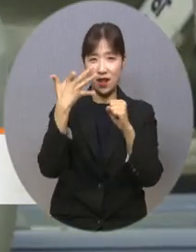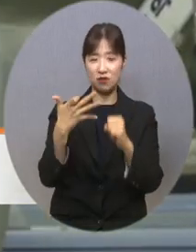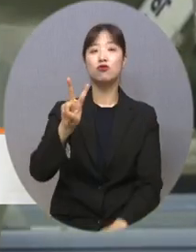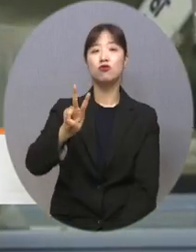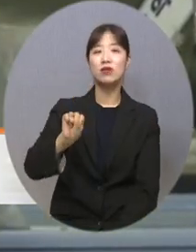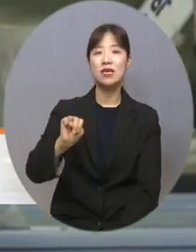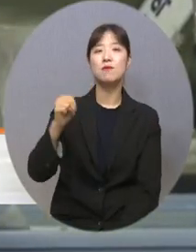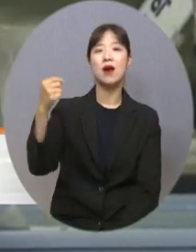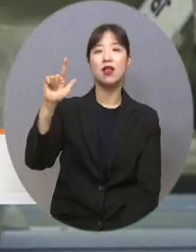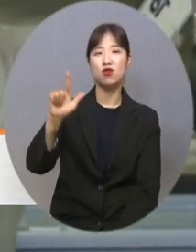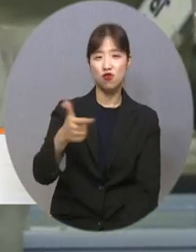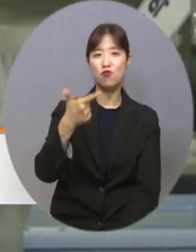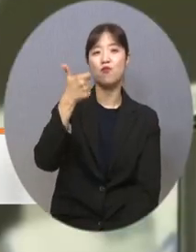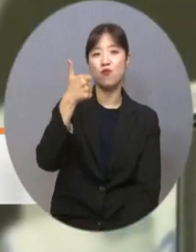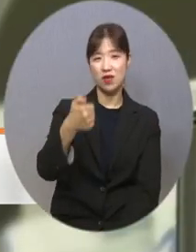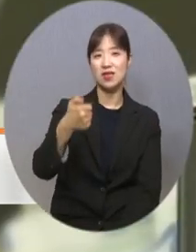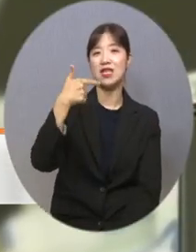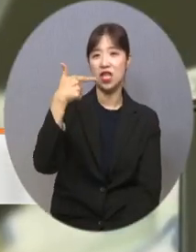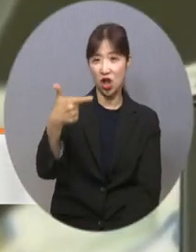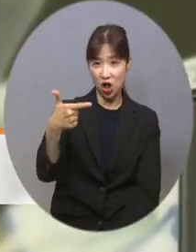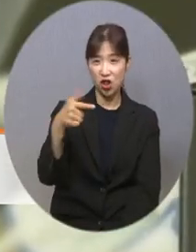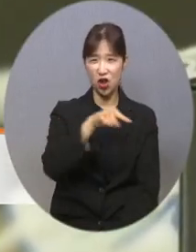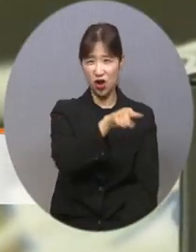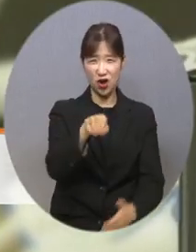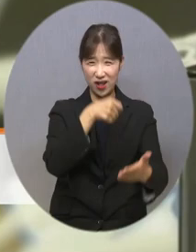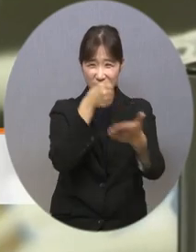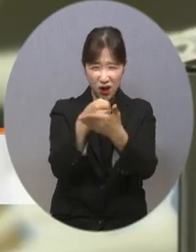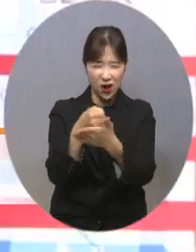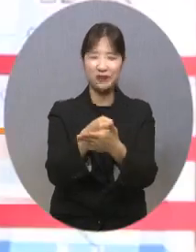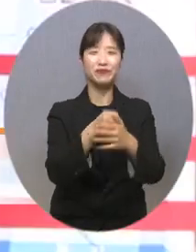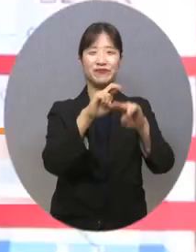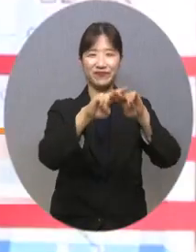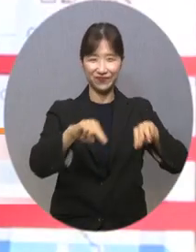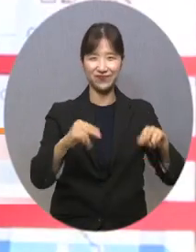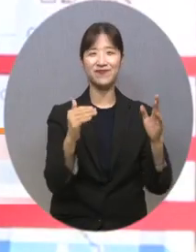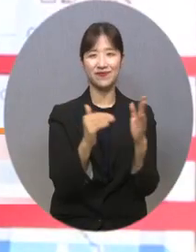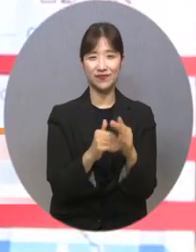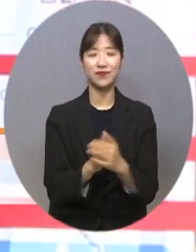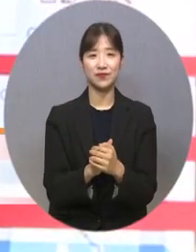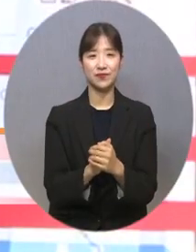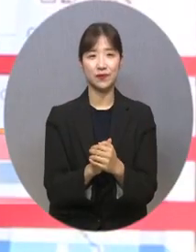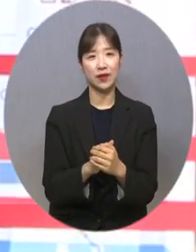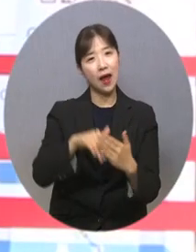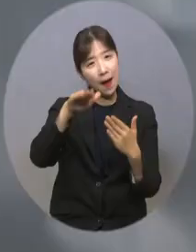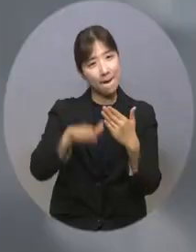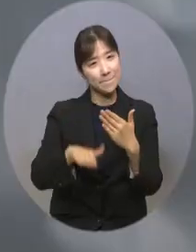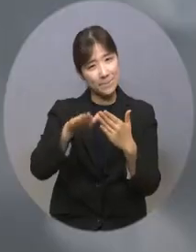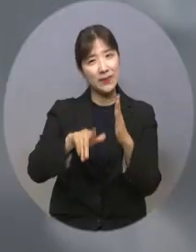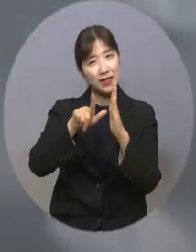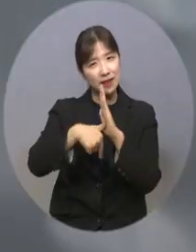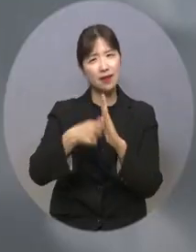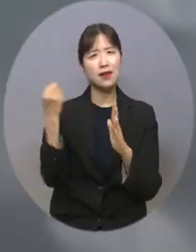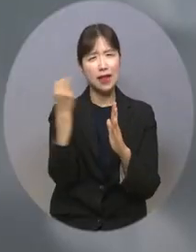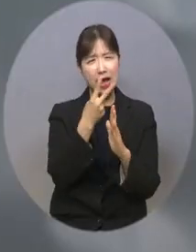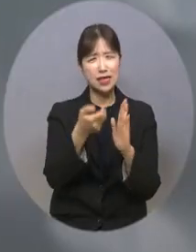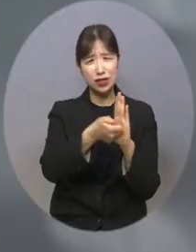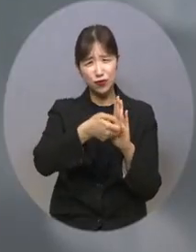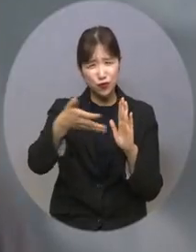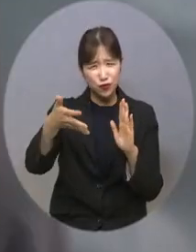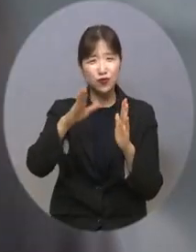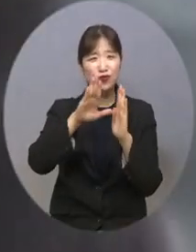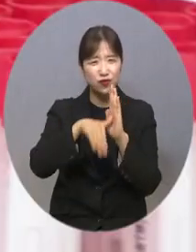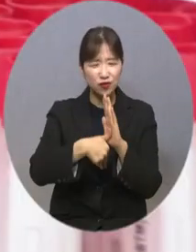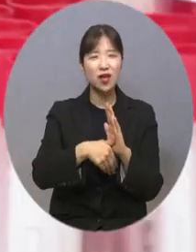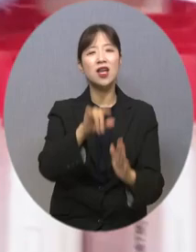2만 656개를 지정 해제했다고 밝혔습니다. 하반기로 예상되는 재유행 때는 전국